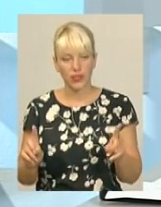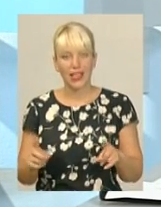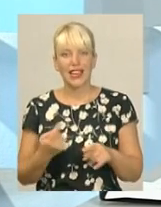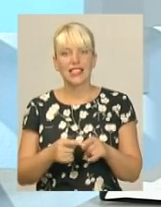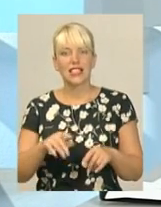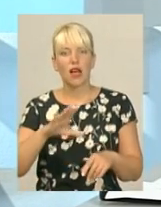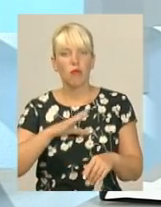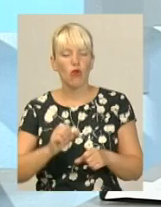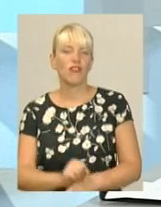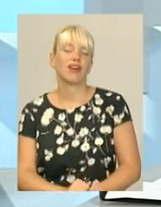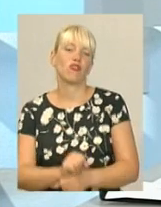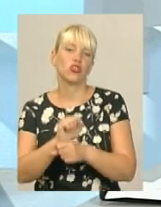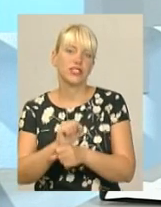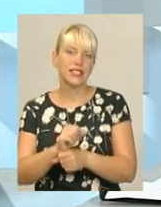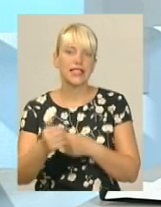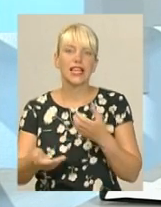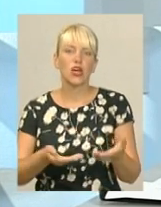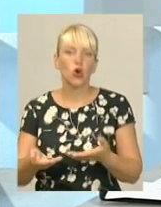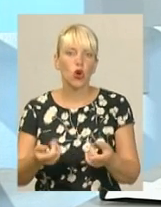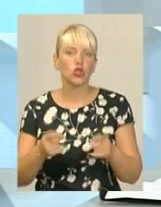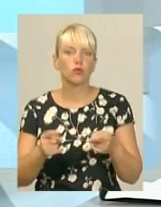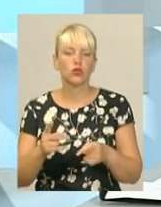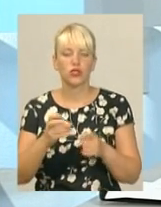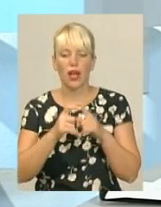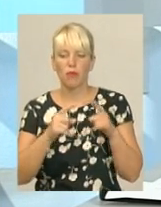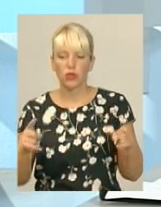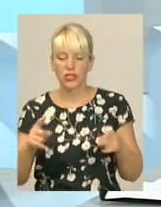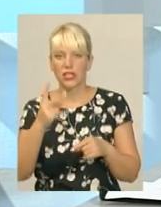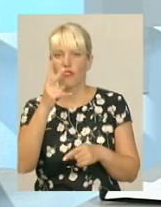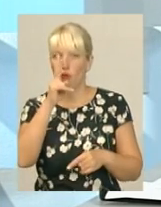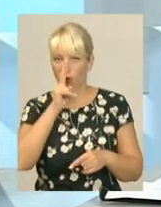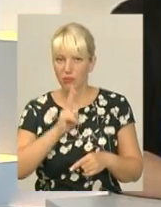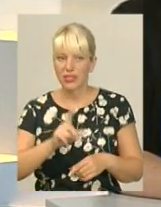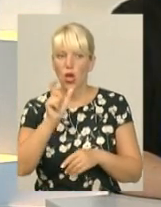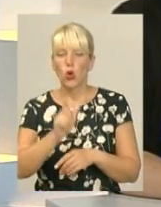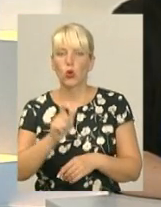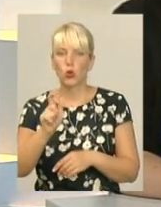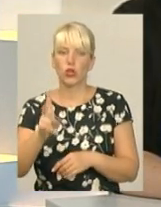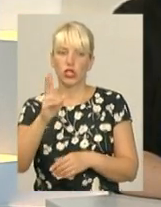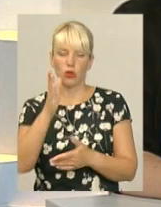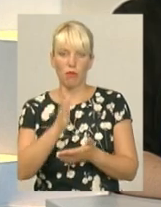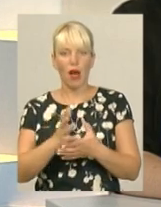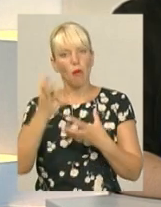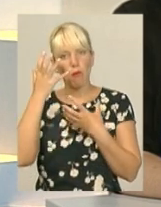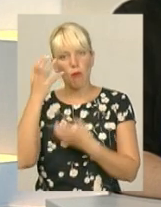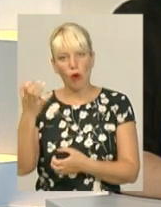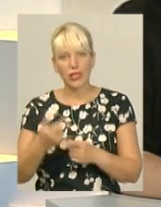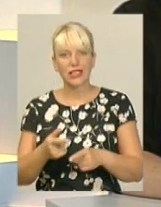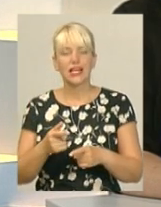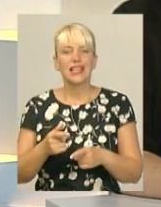це був такий революційний крок по тій причині, що на протязі 2 місяців люди, які мали поклик